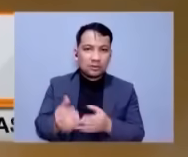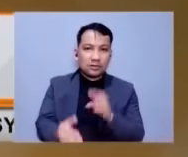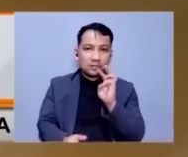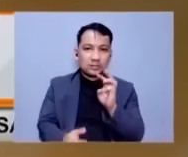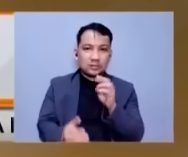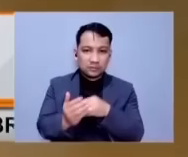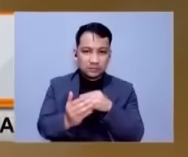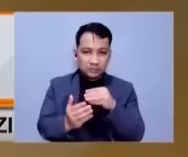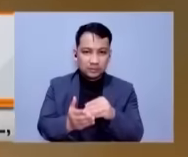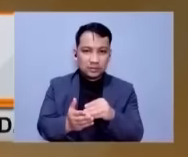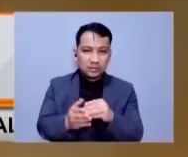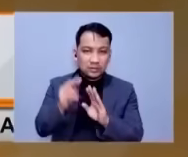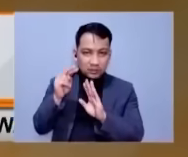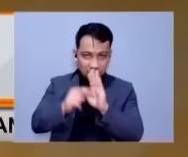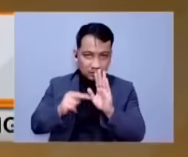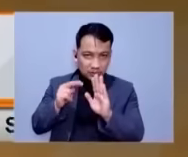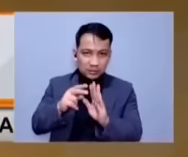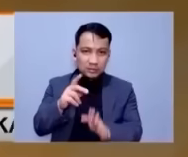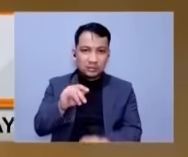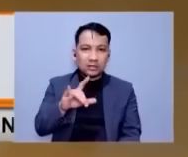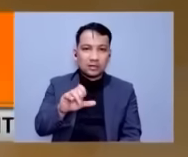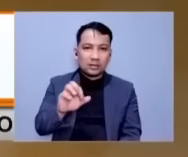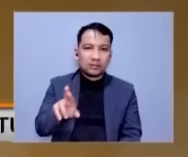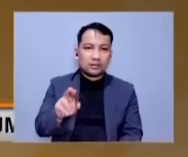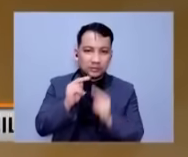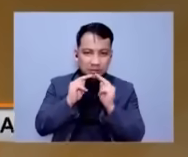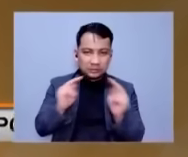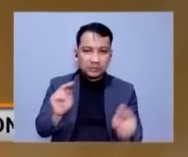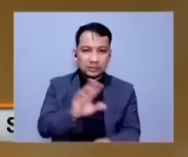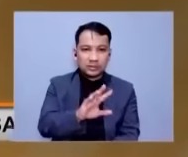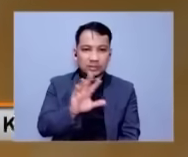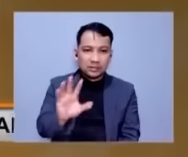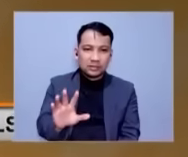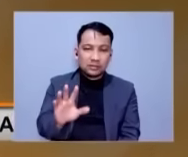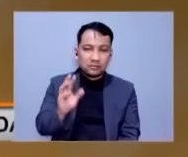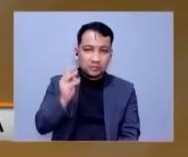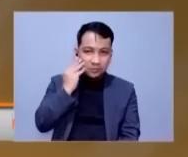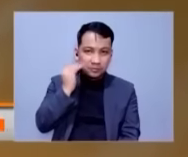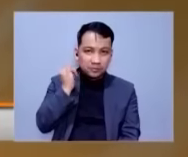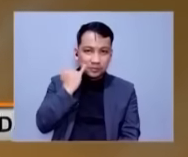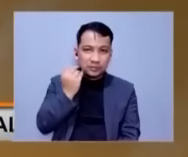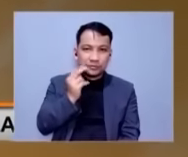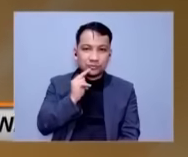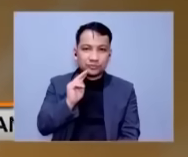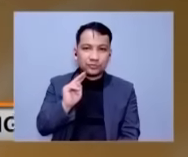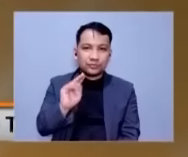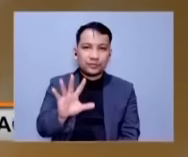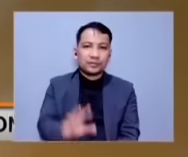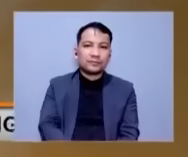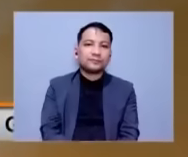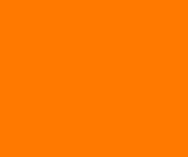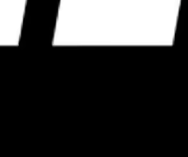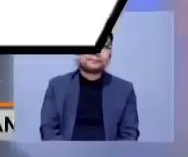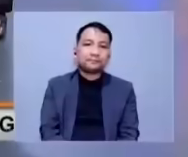ng video ni Tyler. Nagbabalita mula sa Frontline, MJ Marfori, News 5.